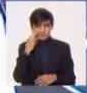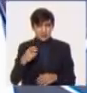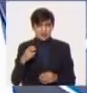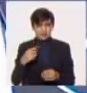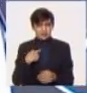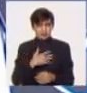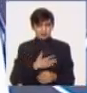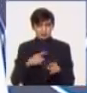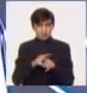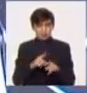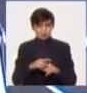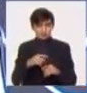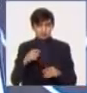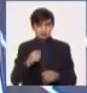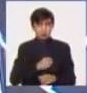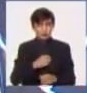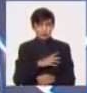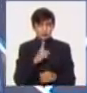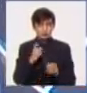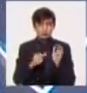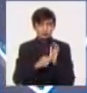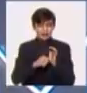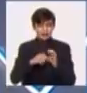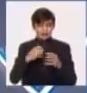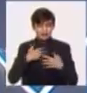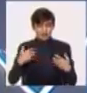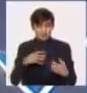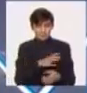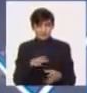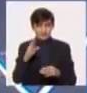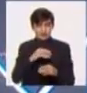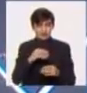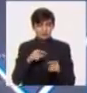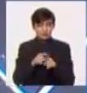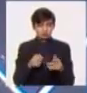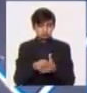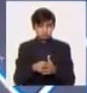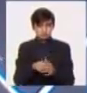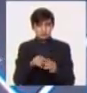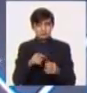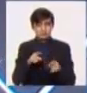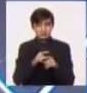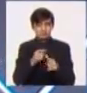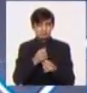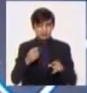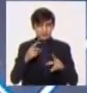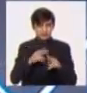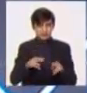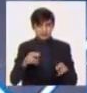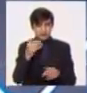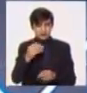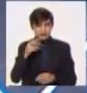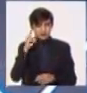қалдық деп наразы. Ең сорақысы 106 бас мал бордақланып жатқан маңда өзен ағып жатыр. Тұрғындар малдың